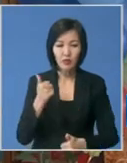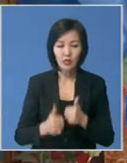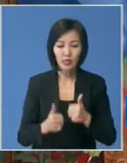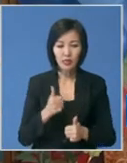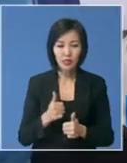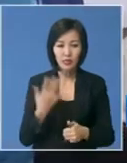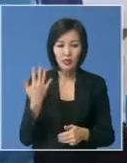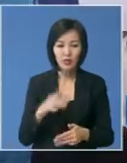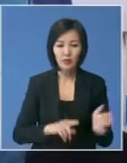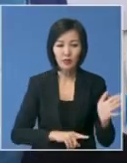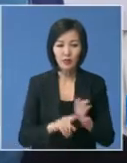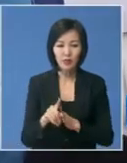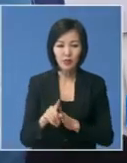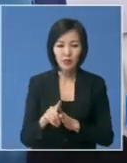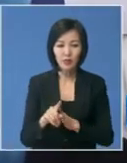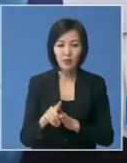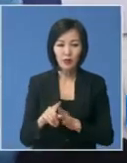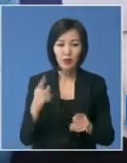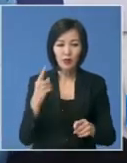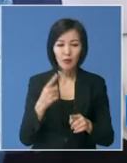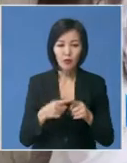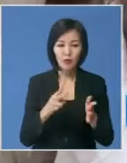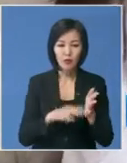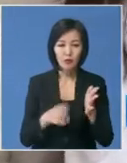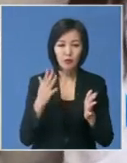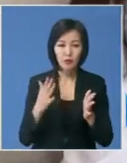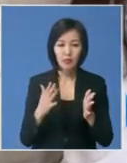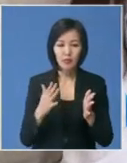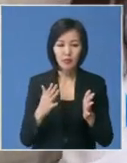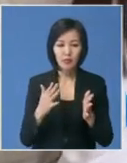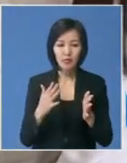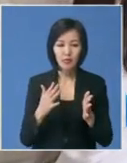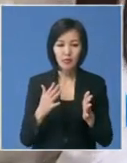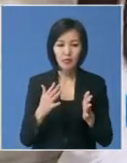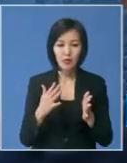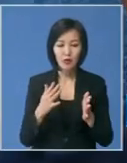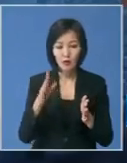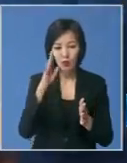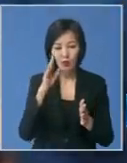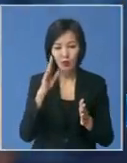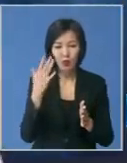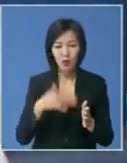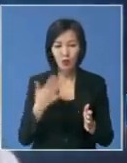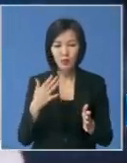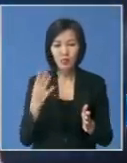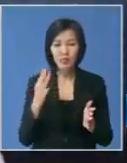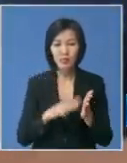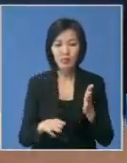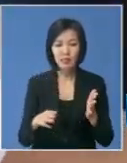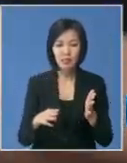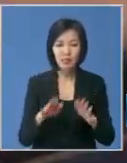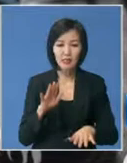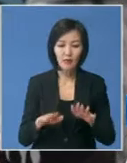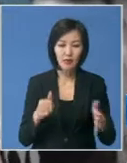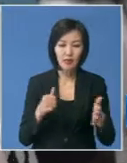қыздар 50-ден бастап плюс 75 келі, ұлдар 55-тен плюс 80 келі салмақ аралығында сынға түсті. Турнир соңында